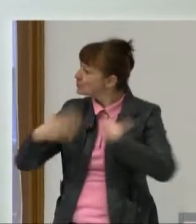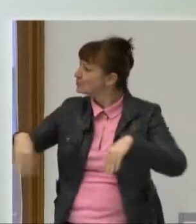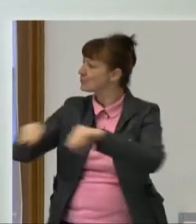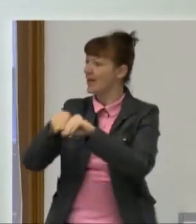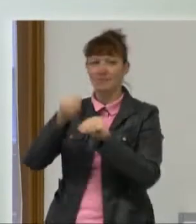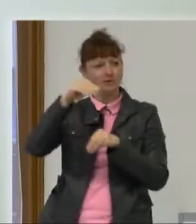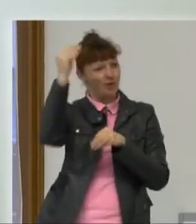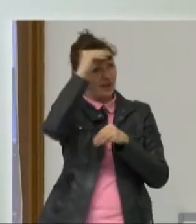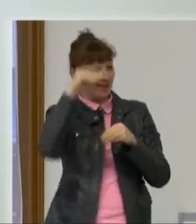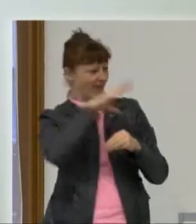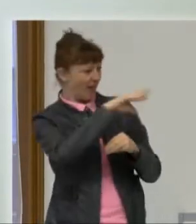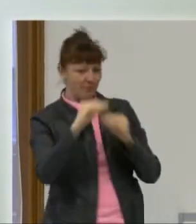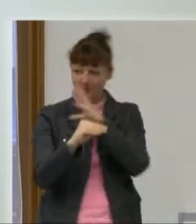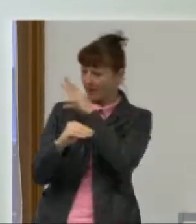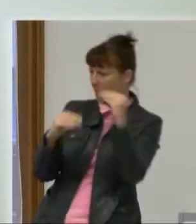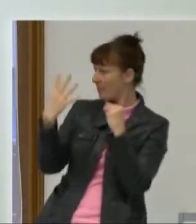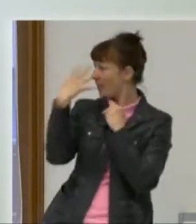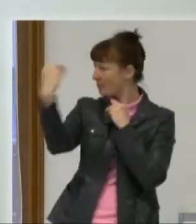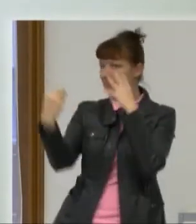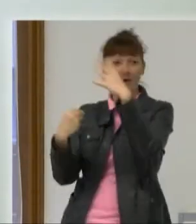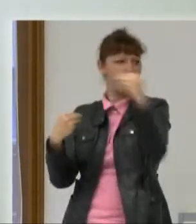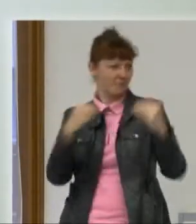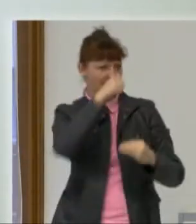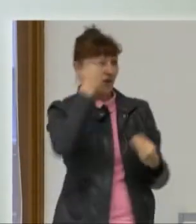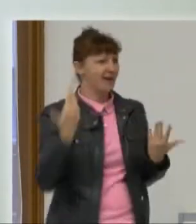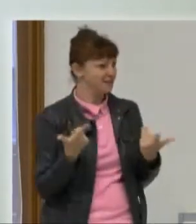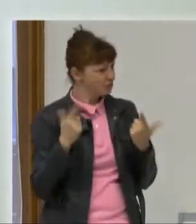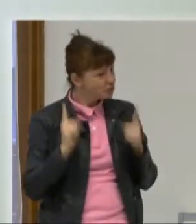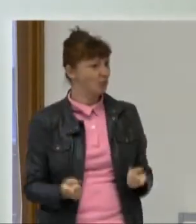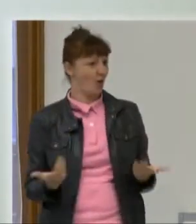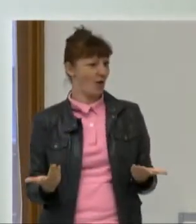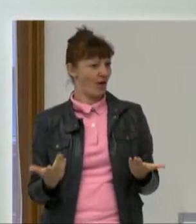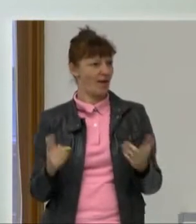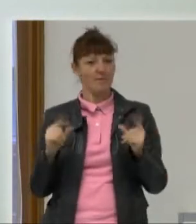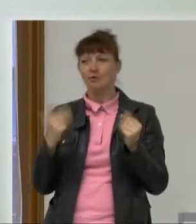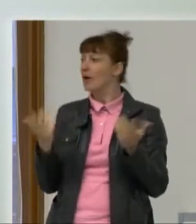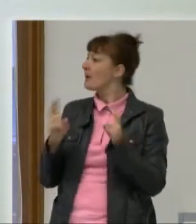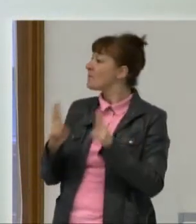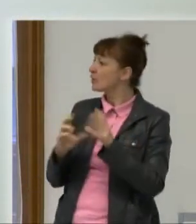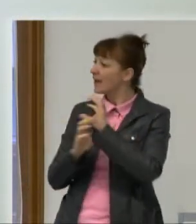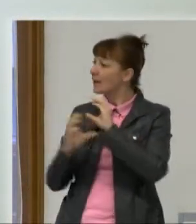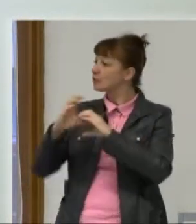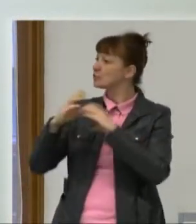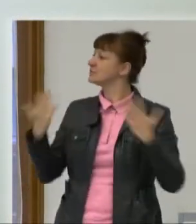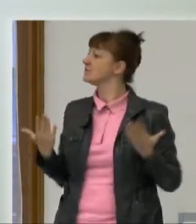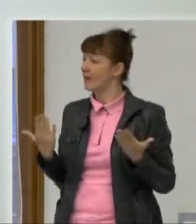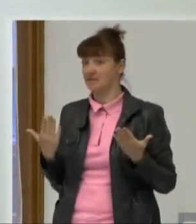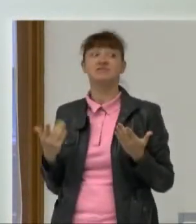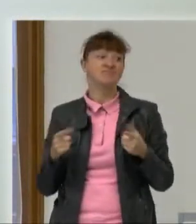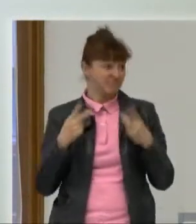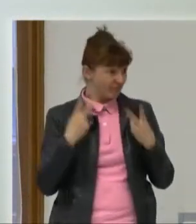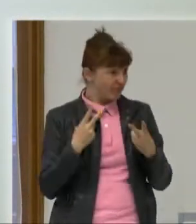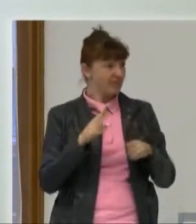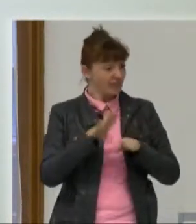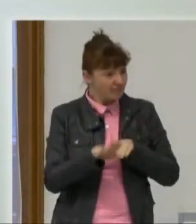und voneinander. Was die Ressourcenzuteilung betrifft, ist auch hier noch ein wichtiger Schritt in der